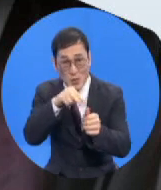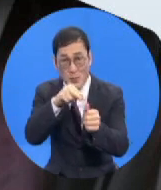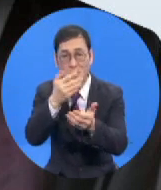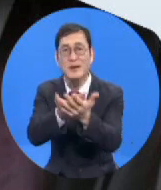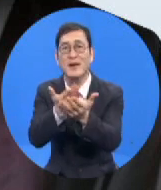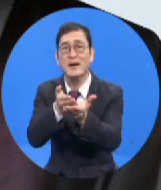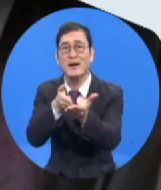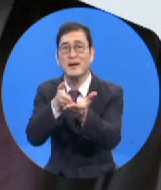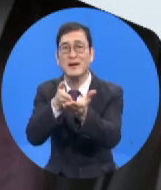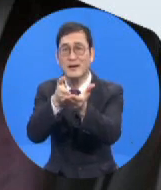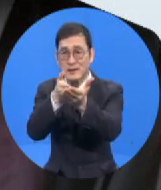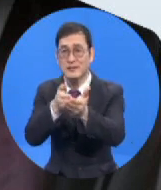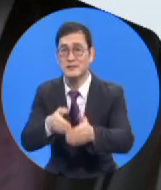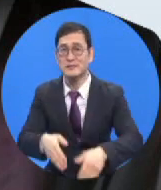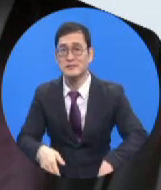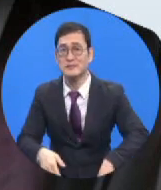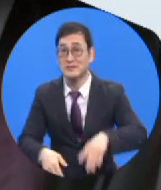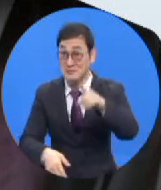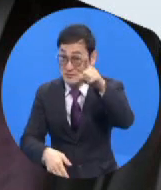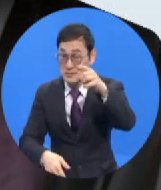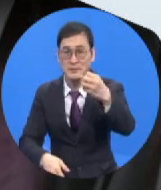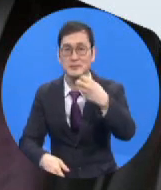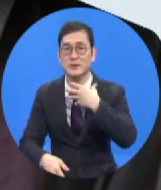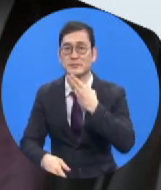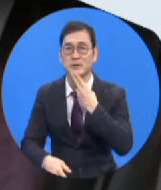의견을 회신하지 않았다는 겁니다.